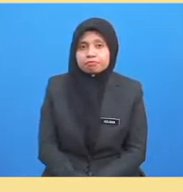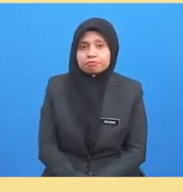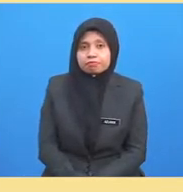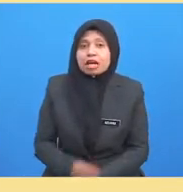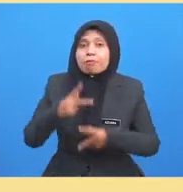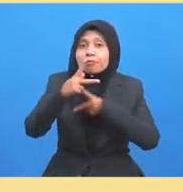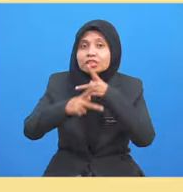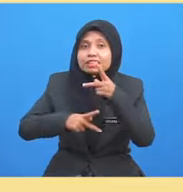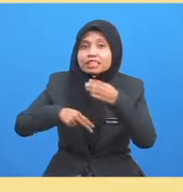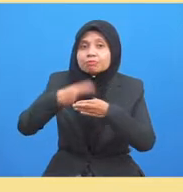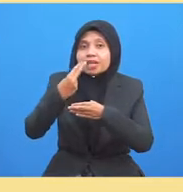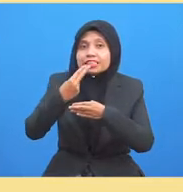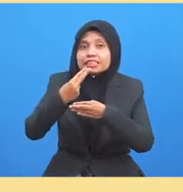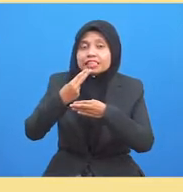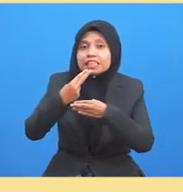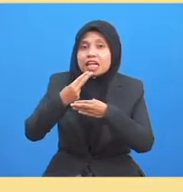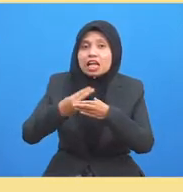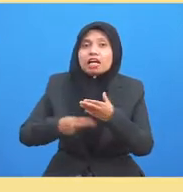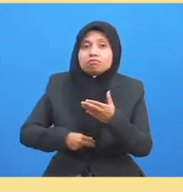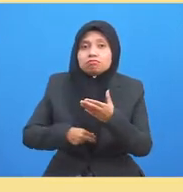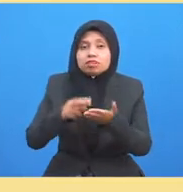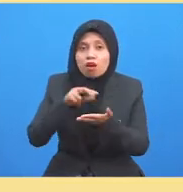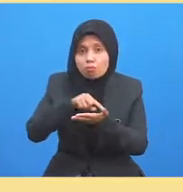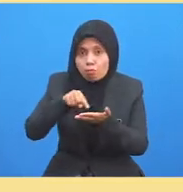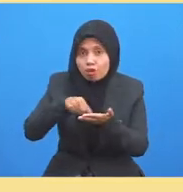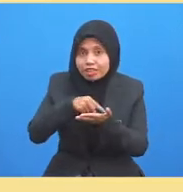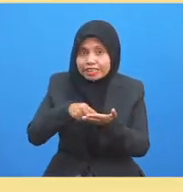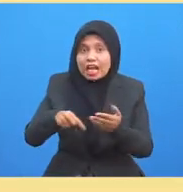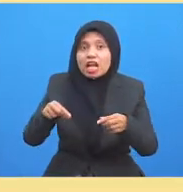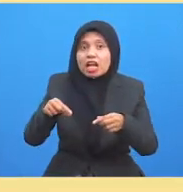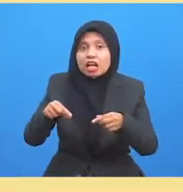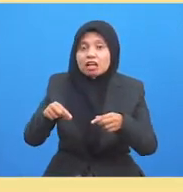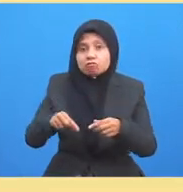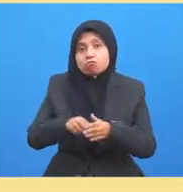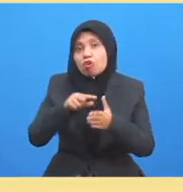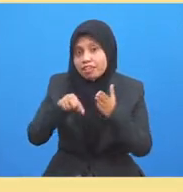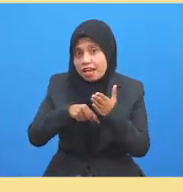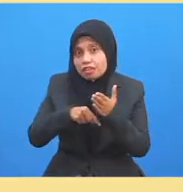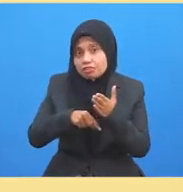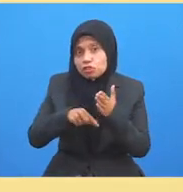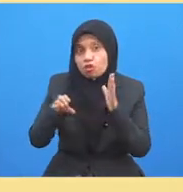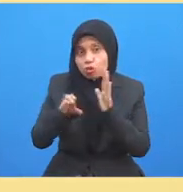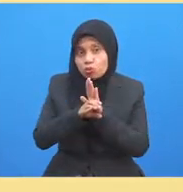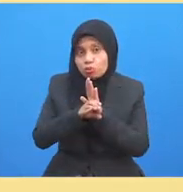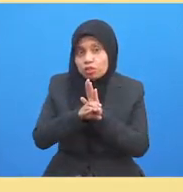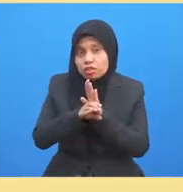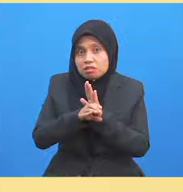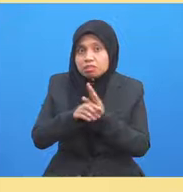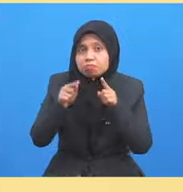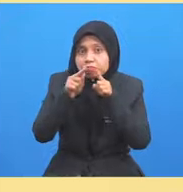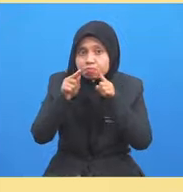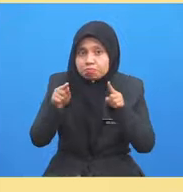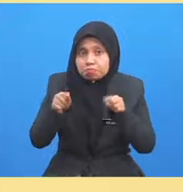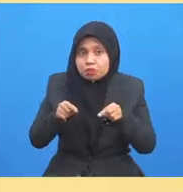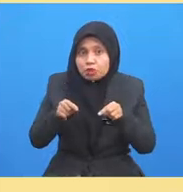Kriteria seterusnya, kebiasaannya bagi objek yang berbentuk geometri atau bersegi adalah lebih